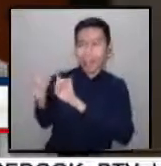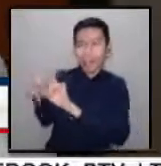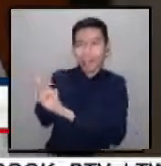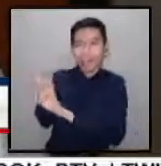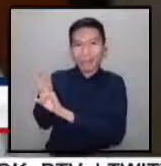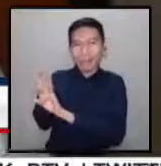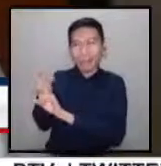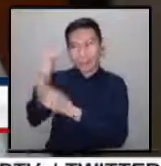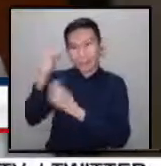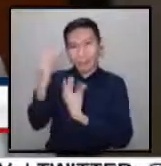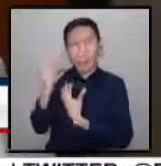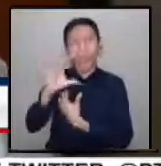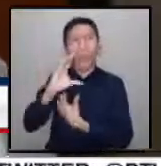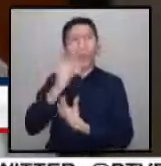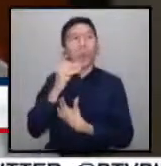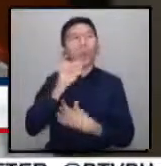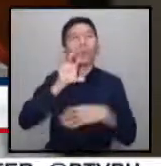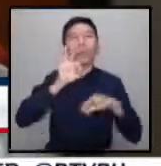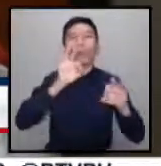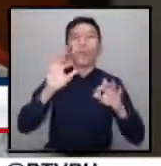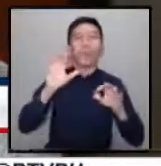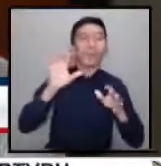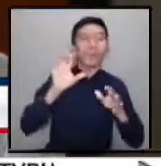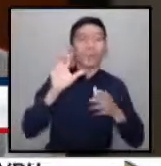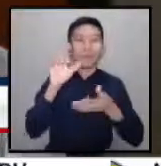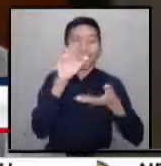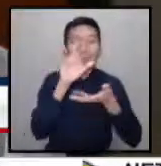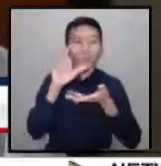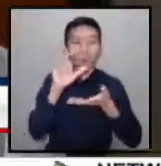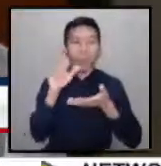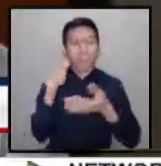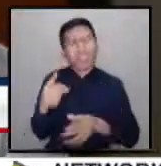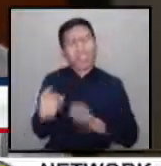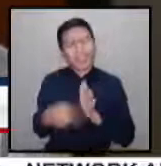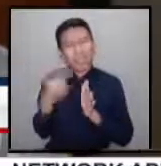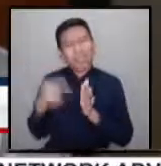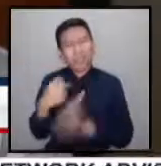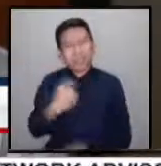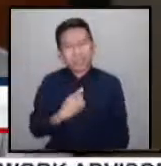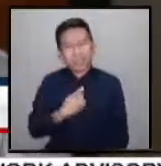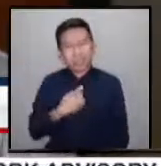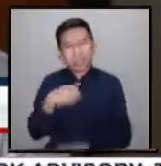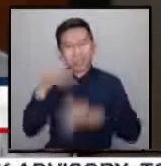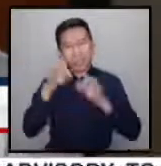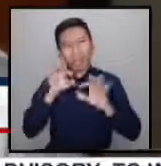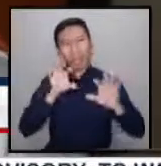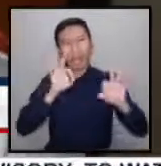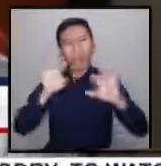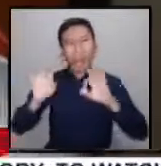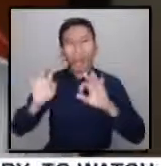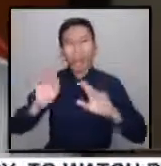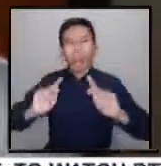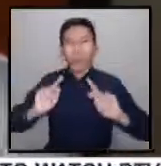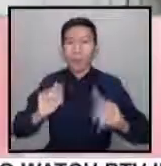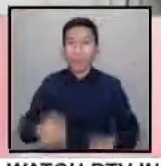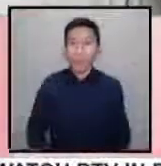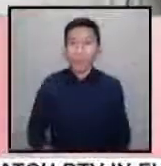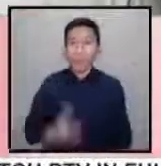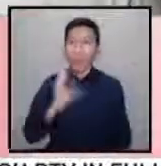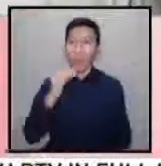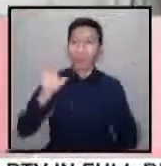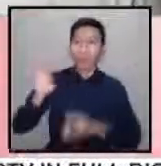i-photoshoot. Minsan ako rin pumipili. Ang pinipili ko kasi is yung mga mapuporma,